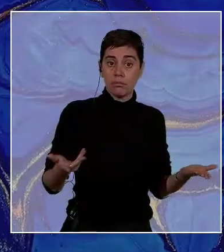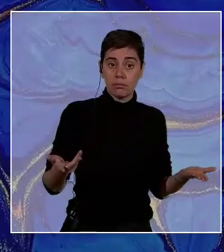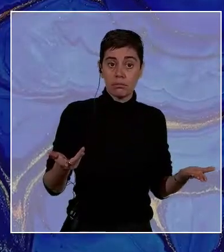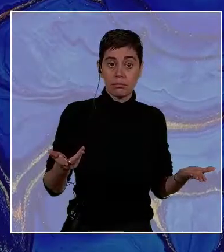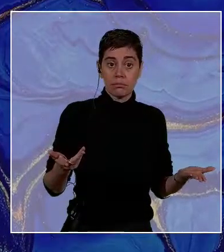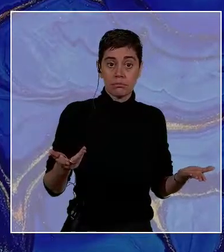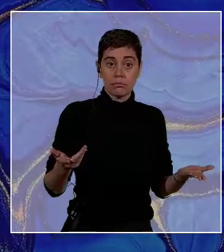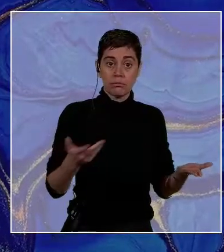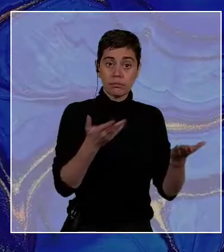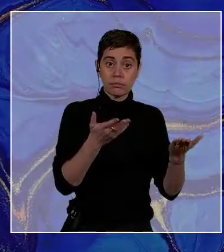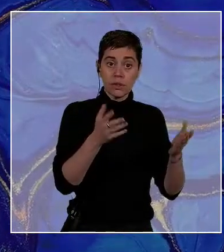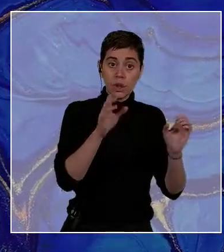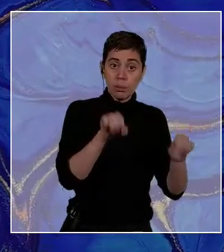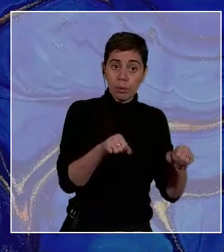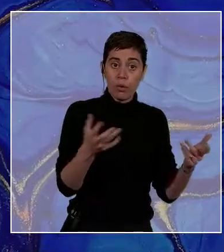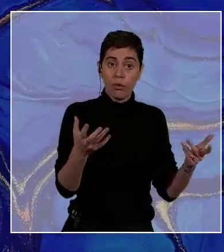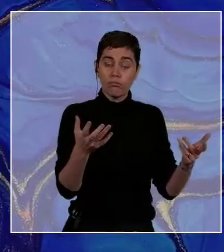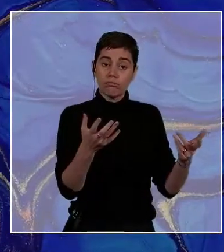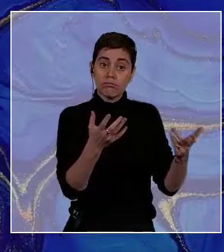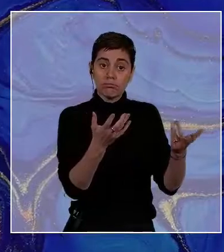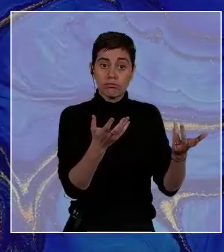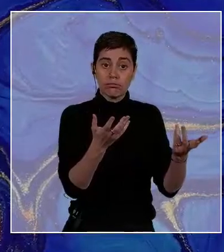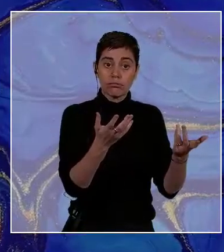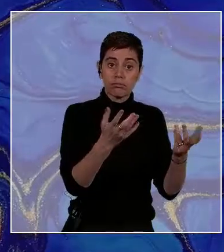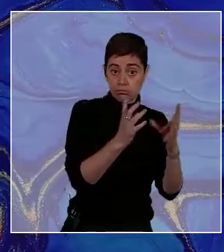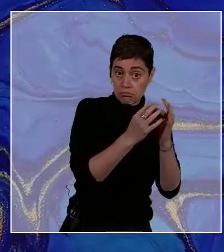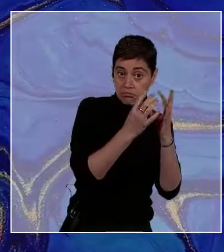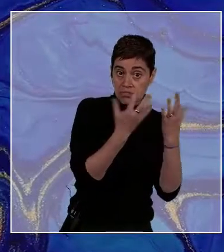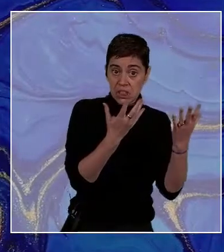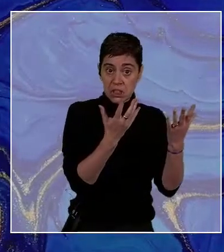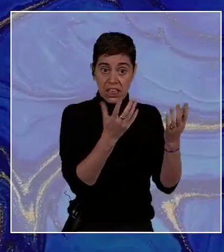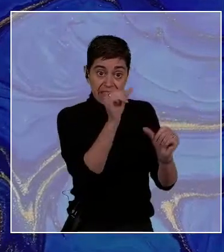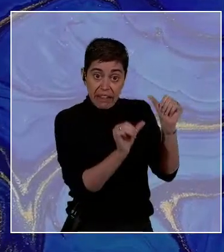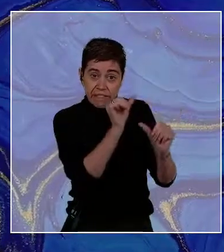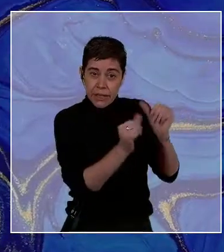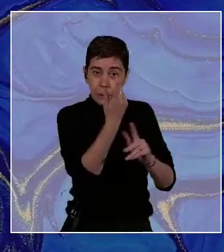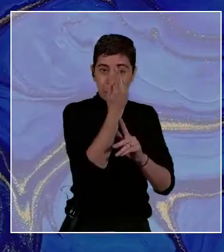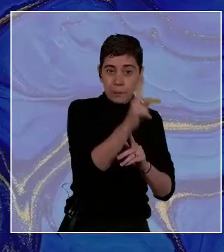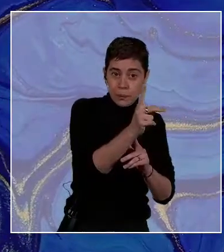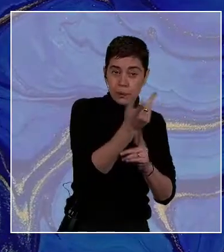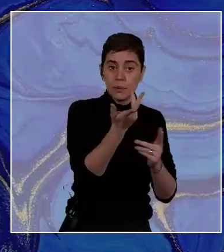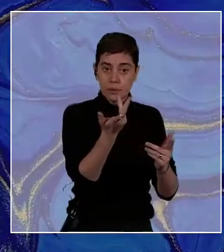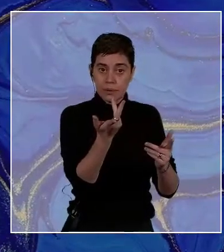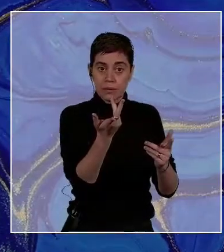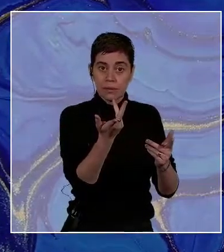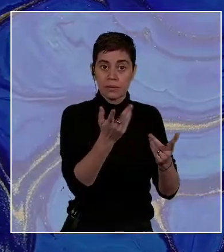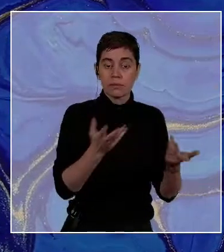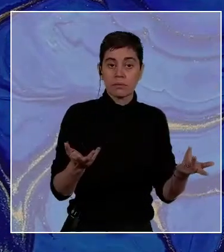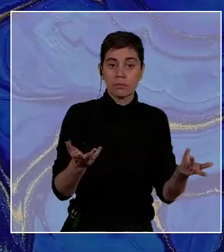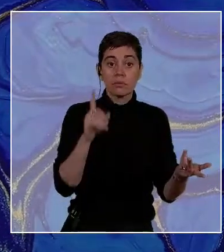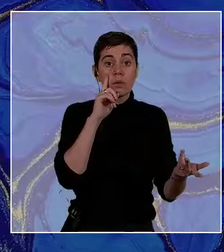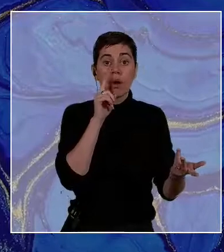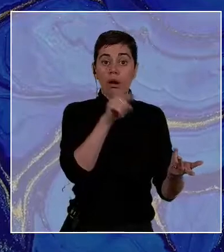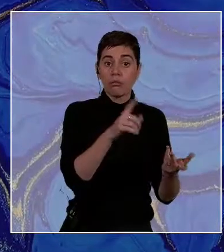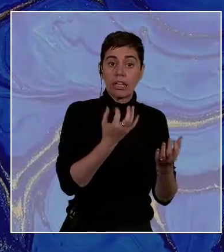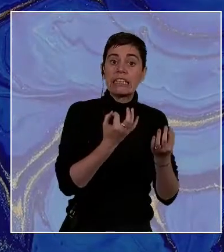vous pouvez nous parler des défis qui sont ceux de votre ville, à Quélimane? Après tout, le changement